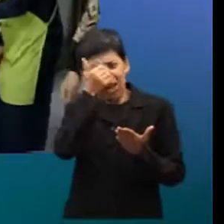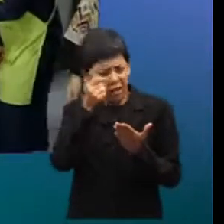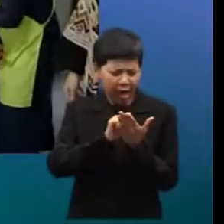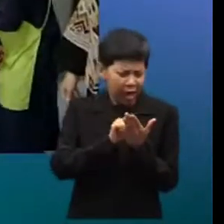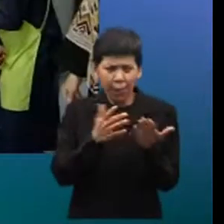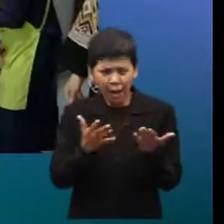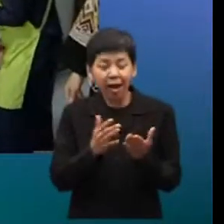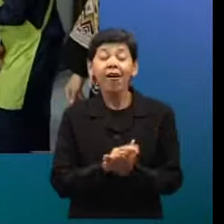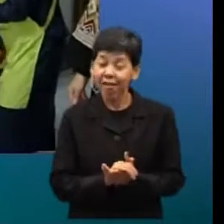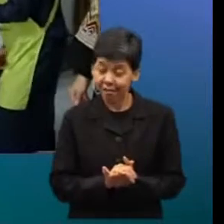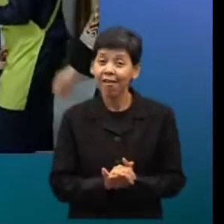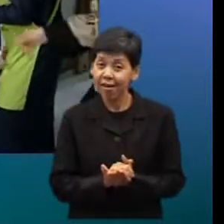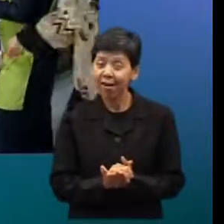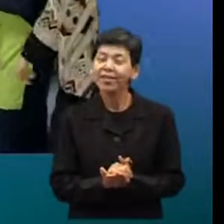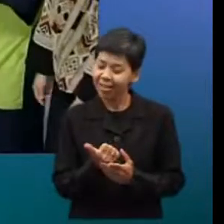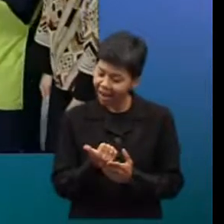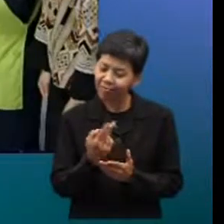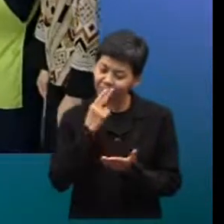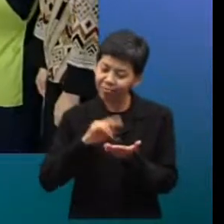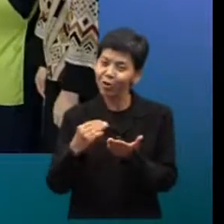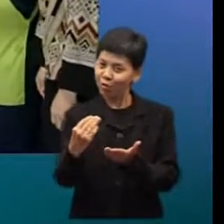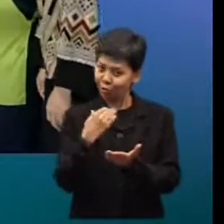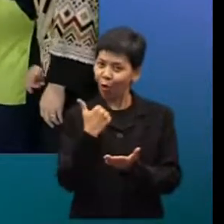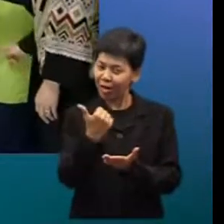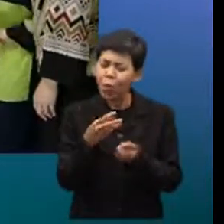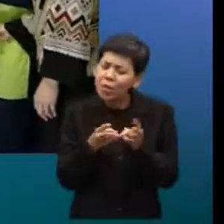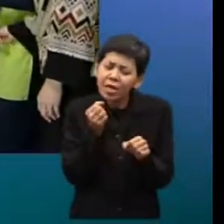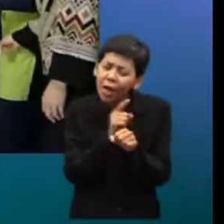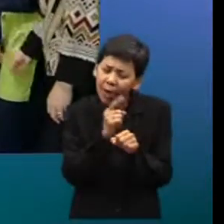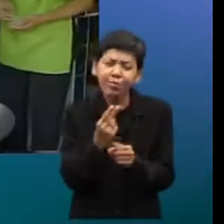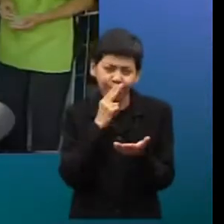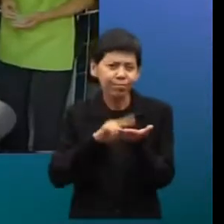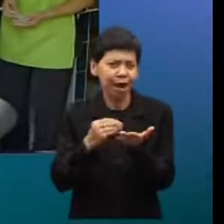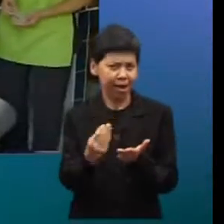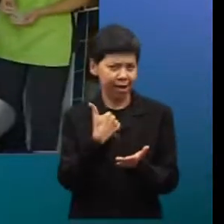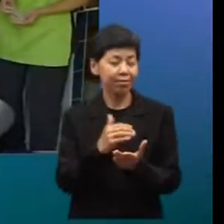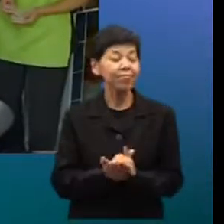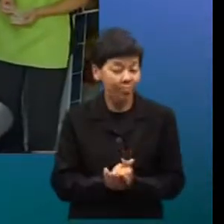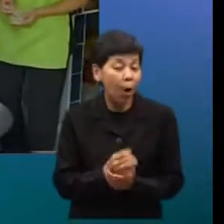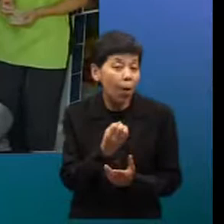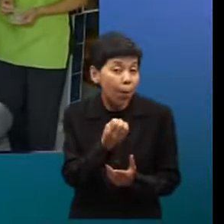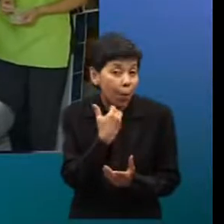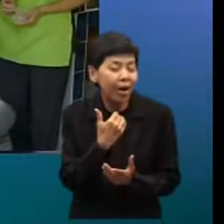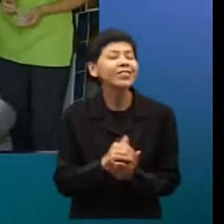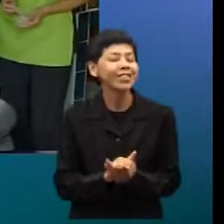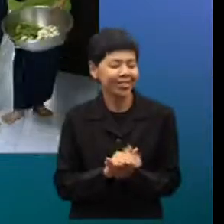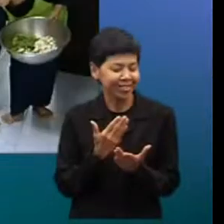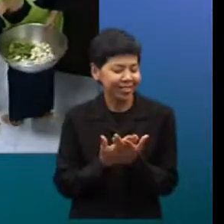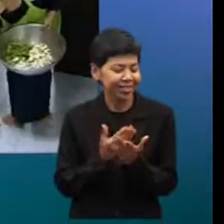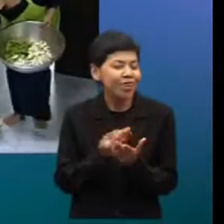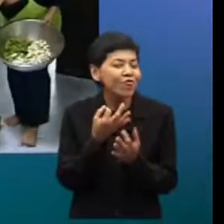ทำไม่ได้ก็สามารถติดต่อขอสูตรและวิธีการทำได้นะครับกระซิบหน่อยว่าฟรีไม่เสีย